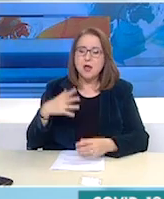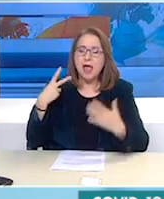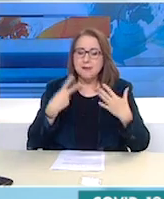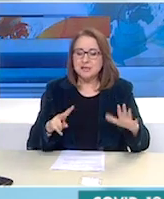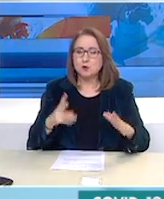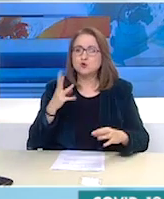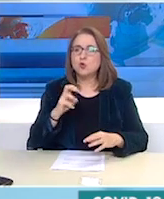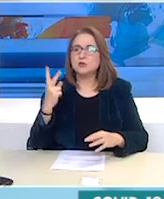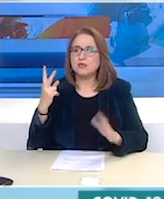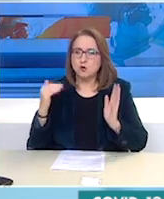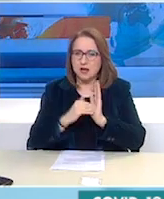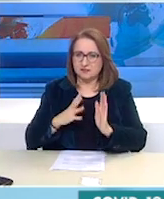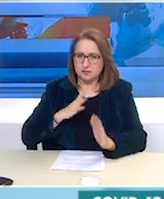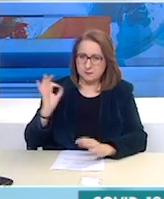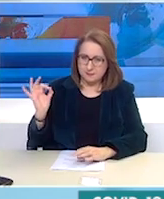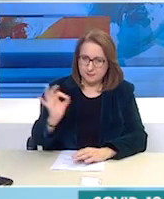782.000 περιπτώσεις και